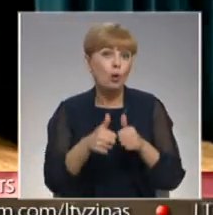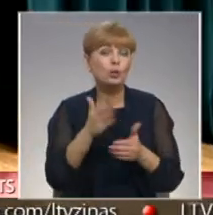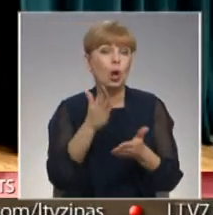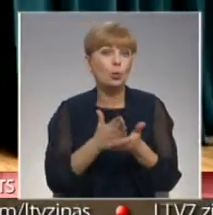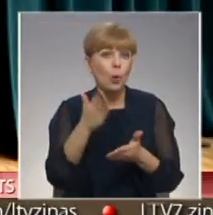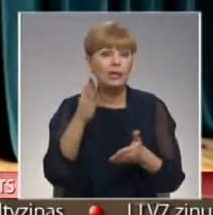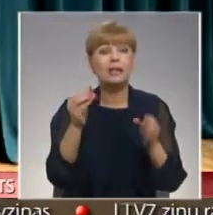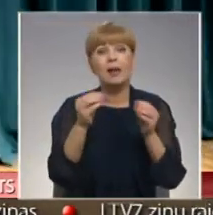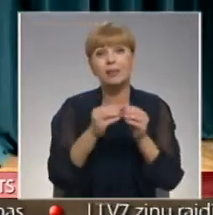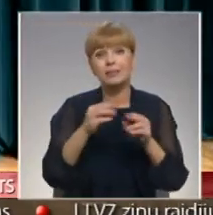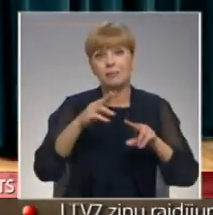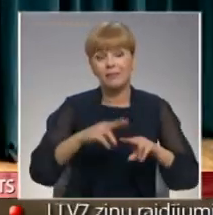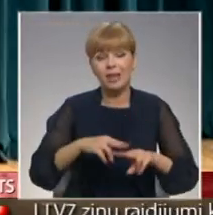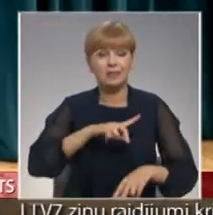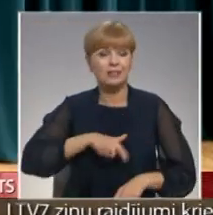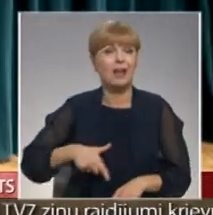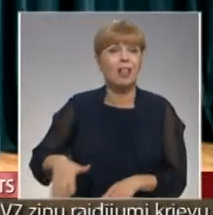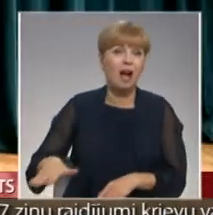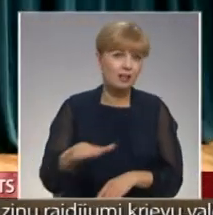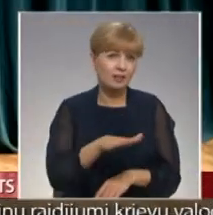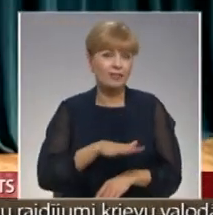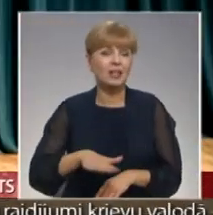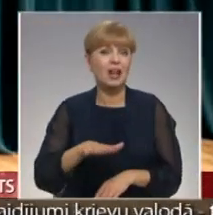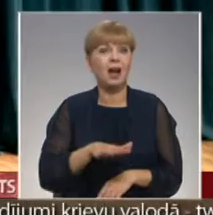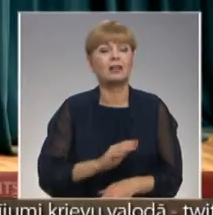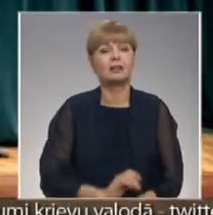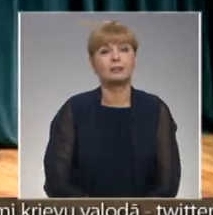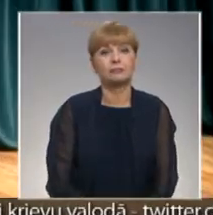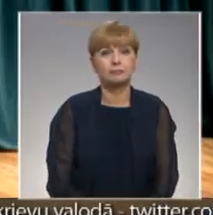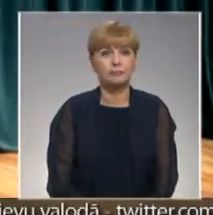10 vietās Latvijā. Sandra Leitāne, Andris Pāns, TV Spektrs.